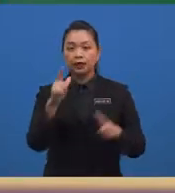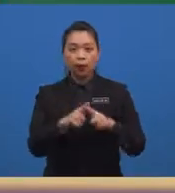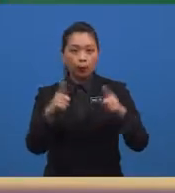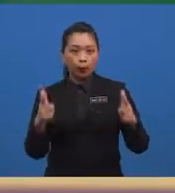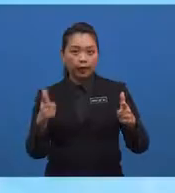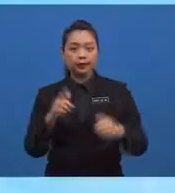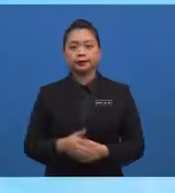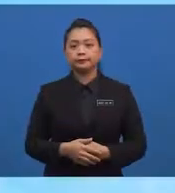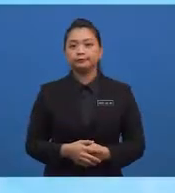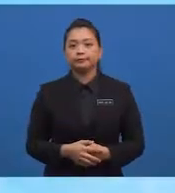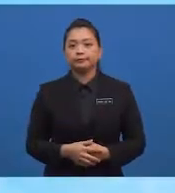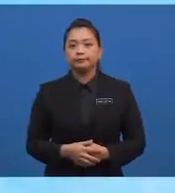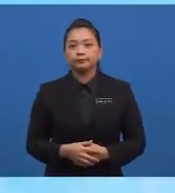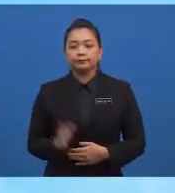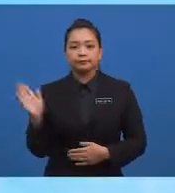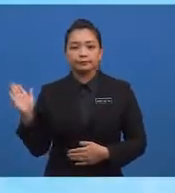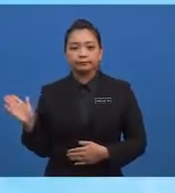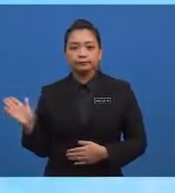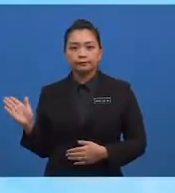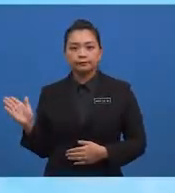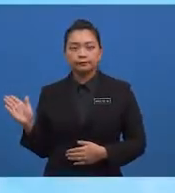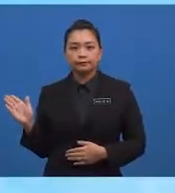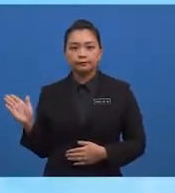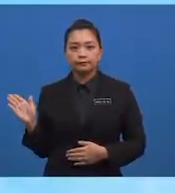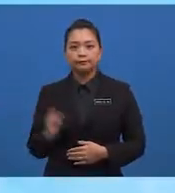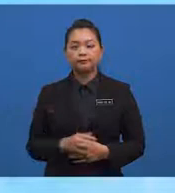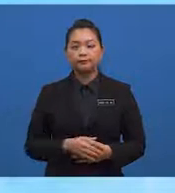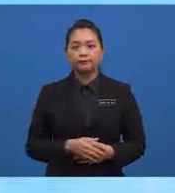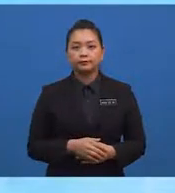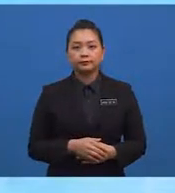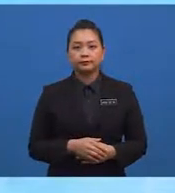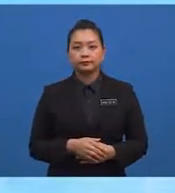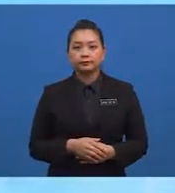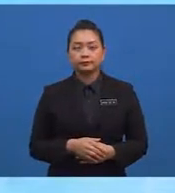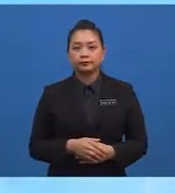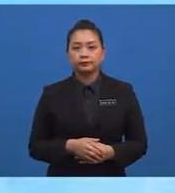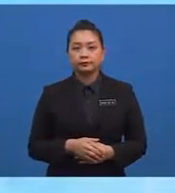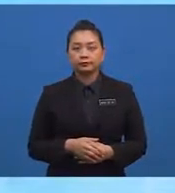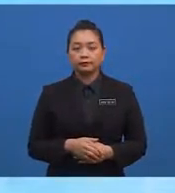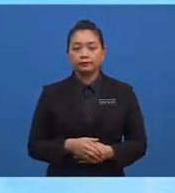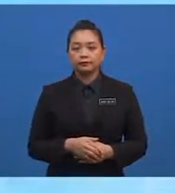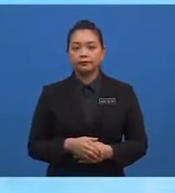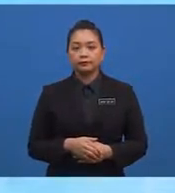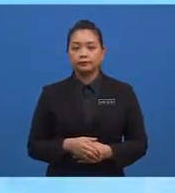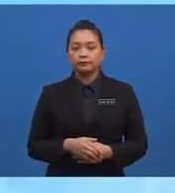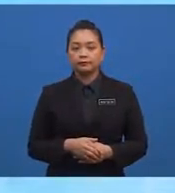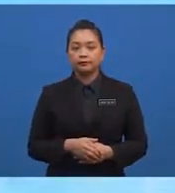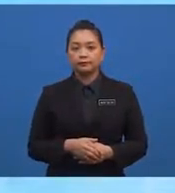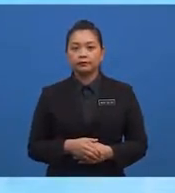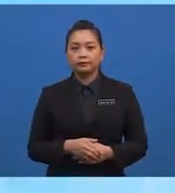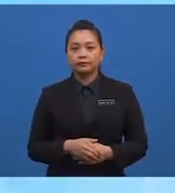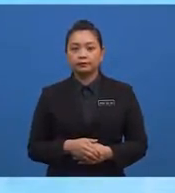A. Luas rajah A ya, sama dengan 1/2 darab